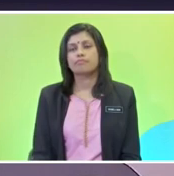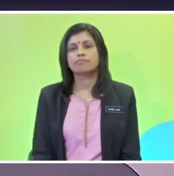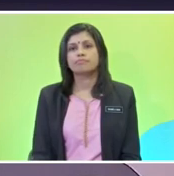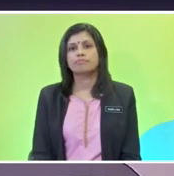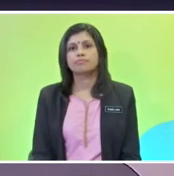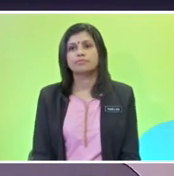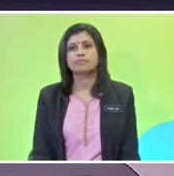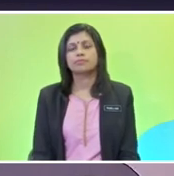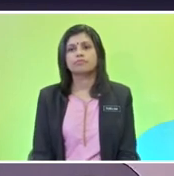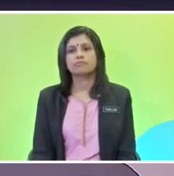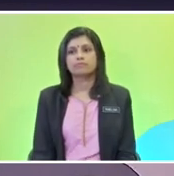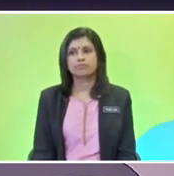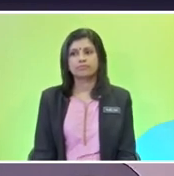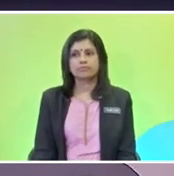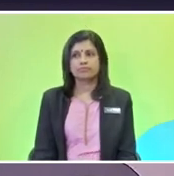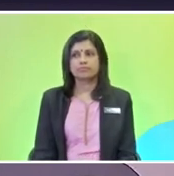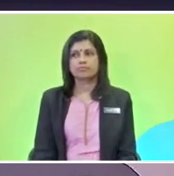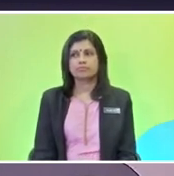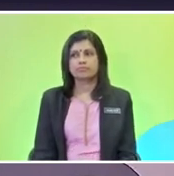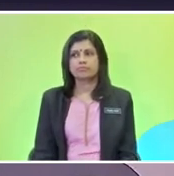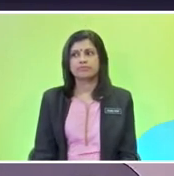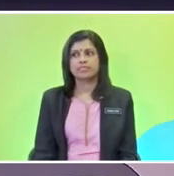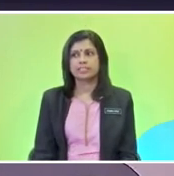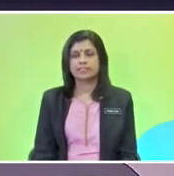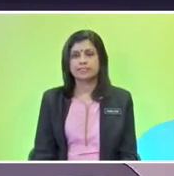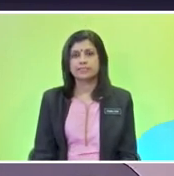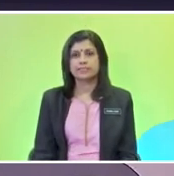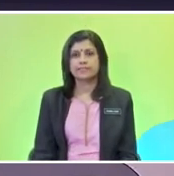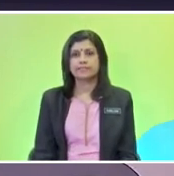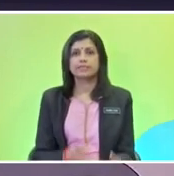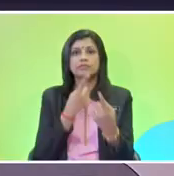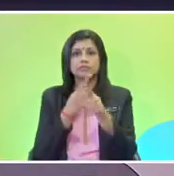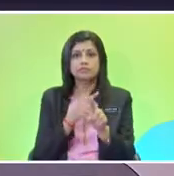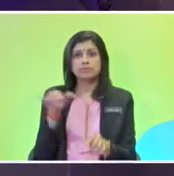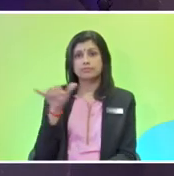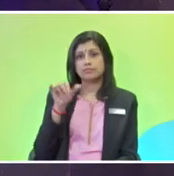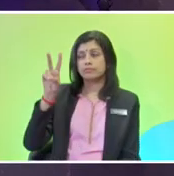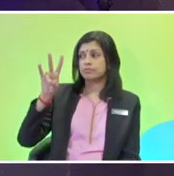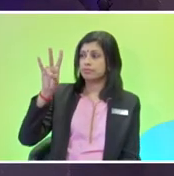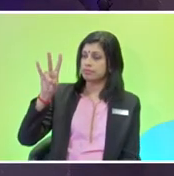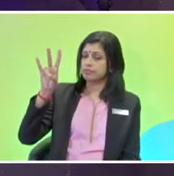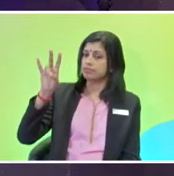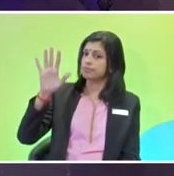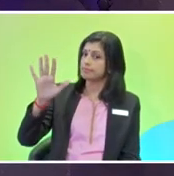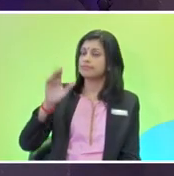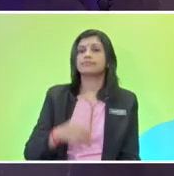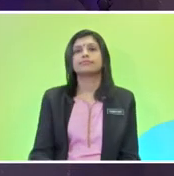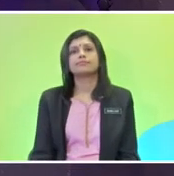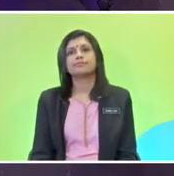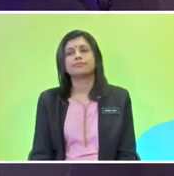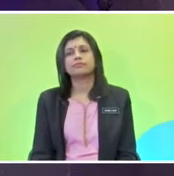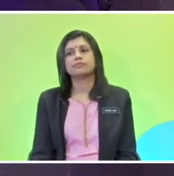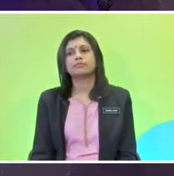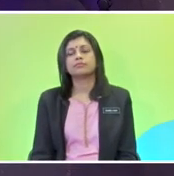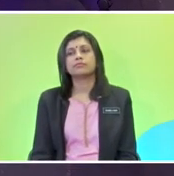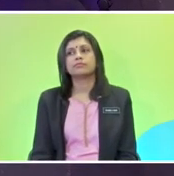ni menghasilkan nombor yang berbeza dan inilah hasilnya. Okey. Jadi tanya kepada adik Izara